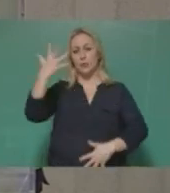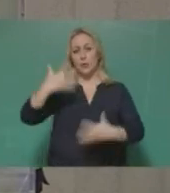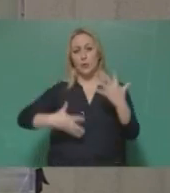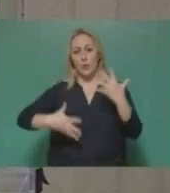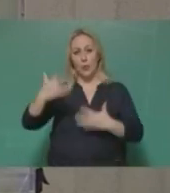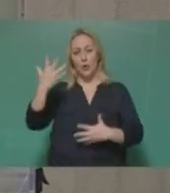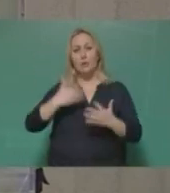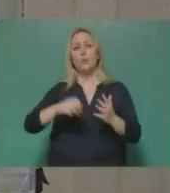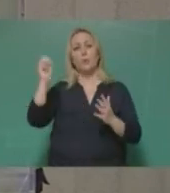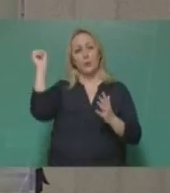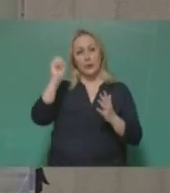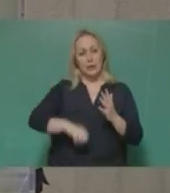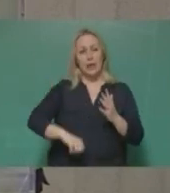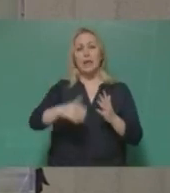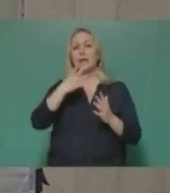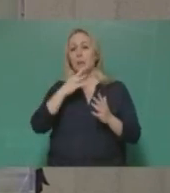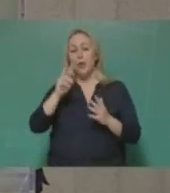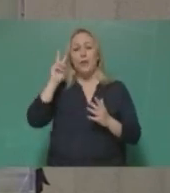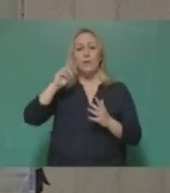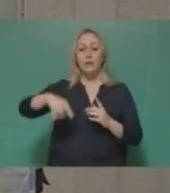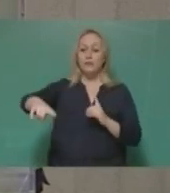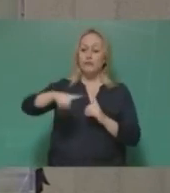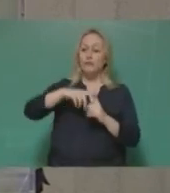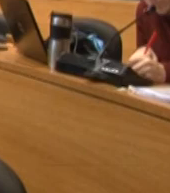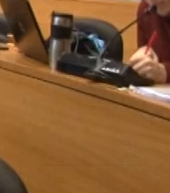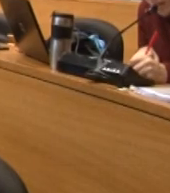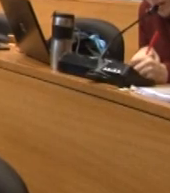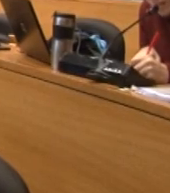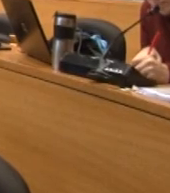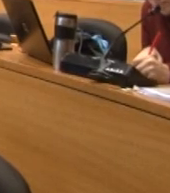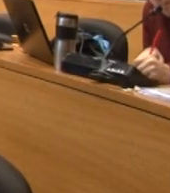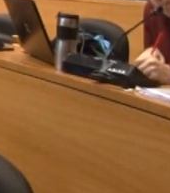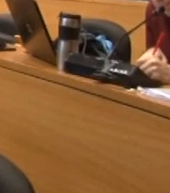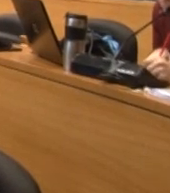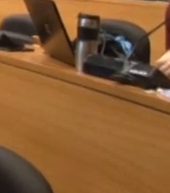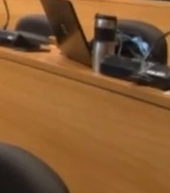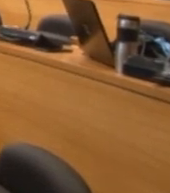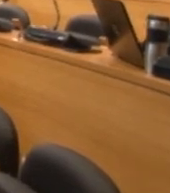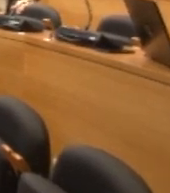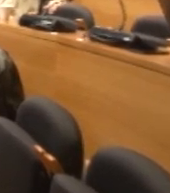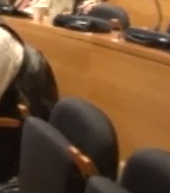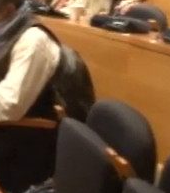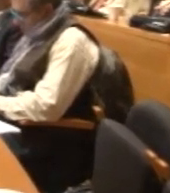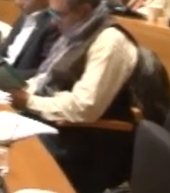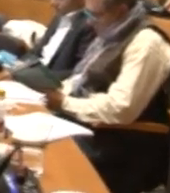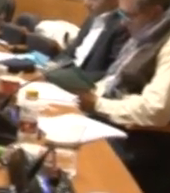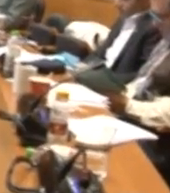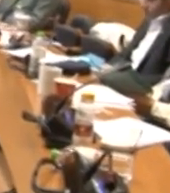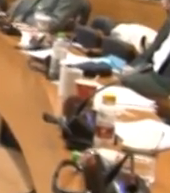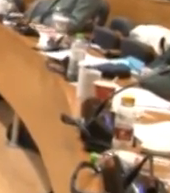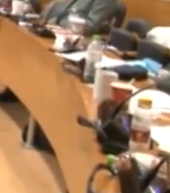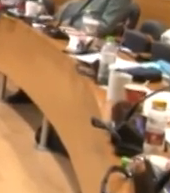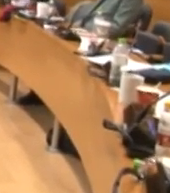γιατί πραγματικά είναι κάτι πολύ καλό για τους πολίτες της πόλης. Τον προϋπολογισμό καταψήφισαν οι παρατάξεις εντάξει, λαϊκή